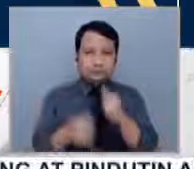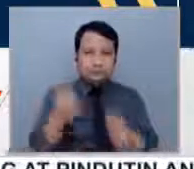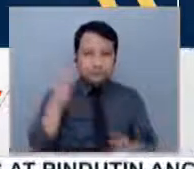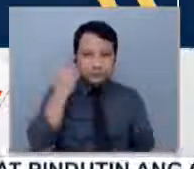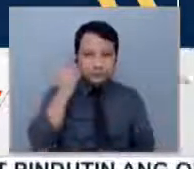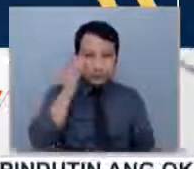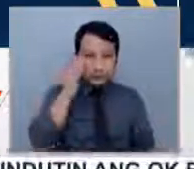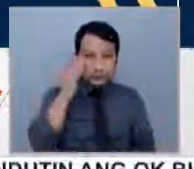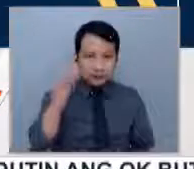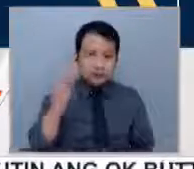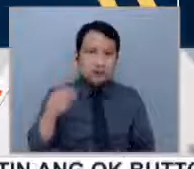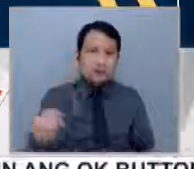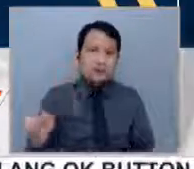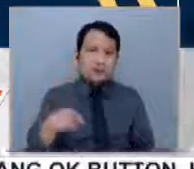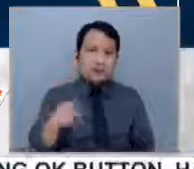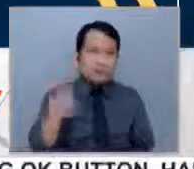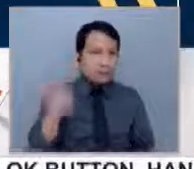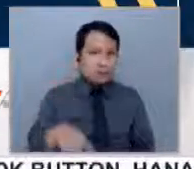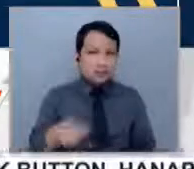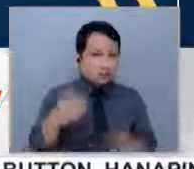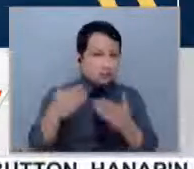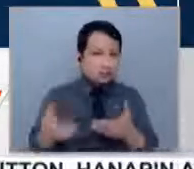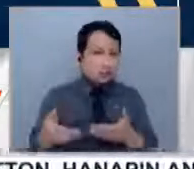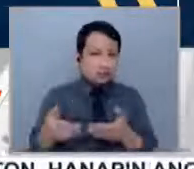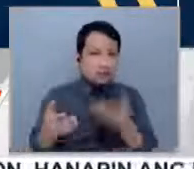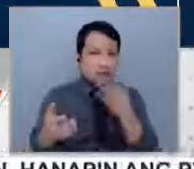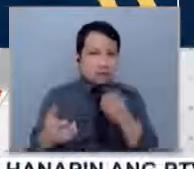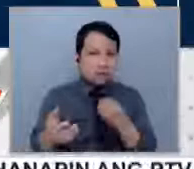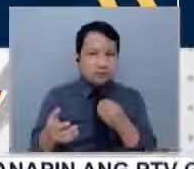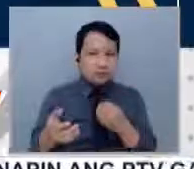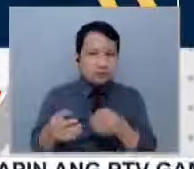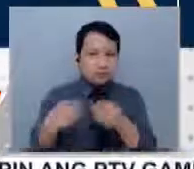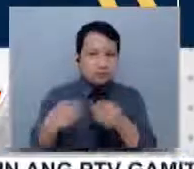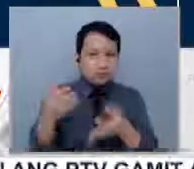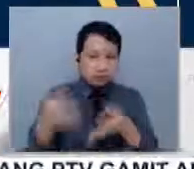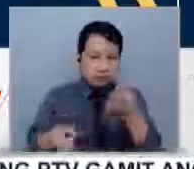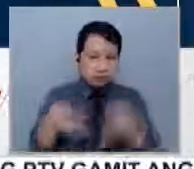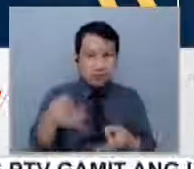Egco na hindi sila titigil hanggat hindi napapanagot sa batas sa mga salarin.